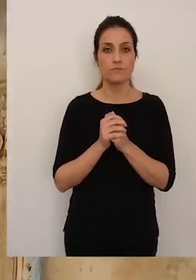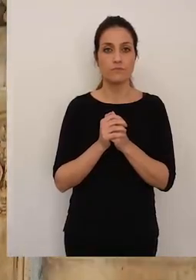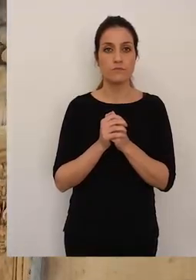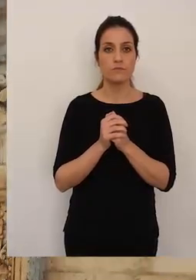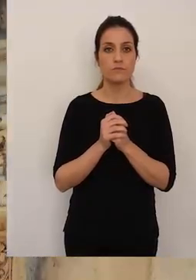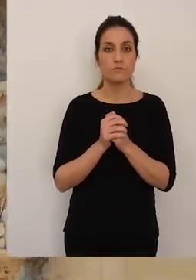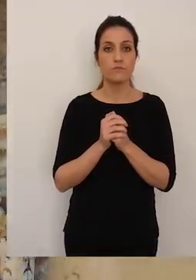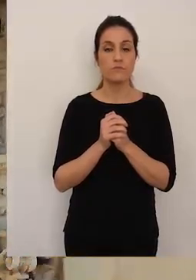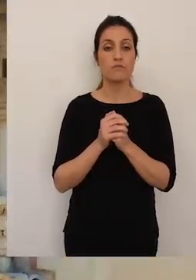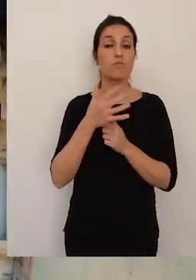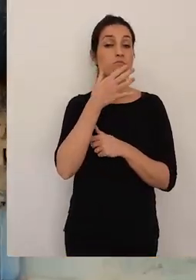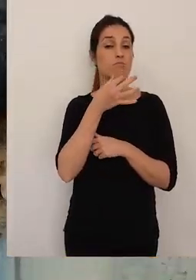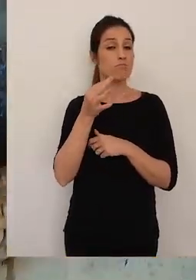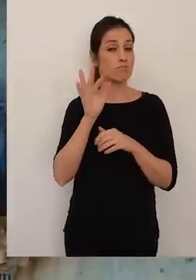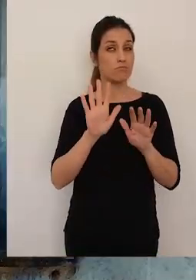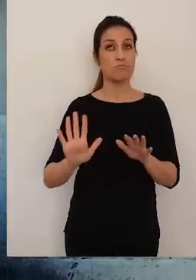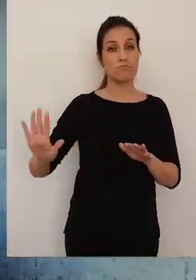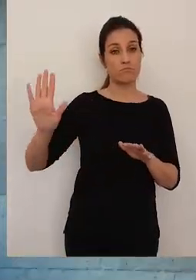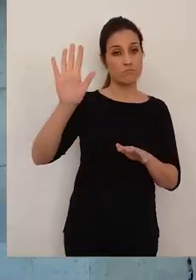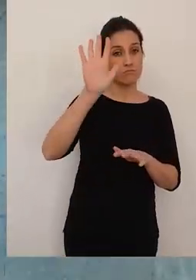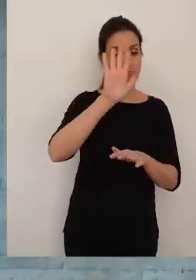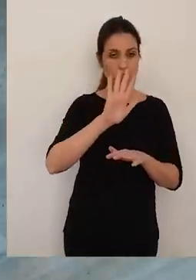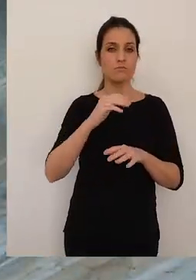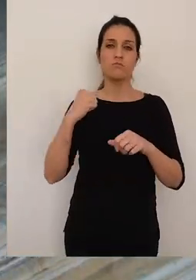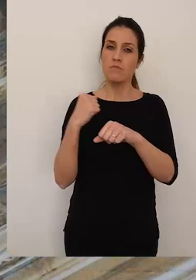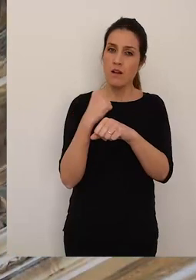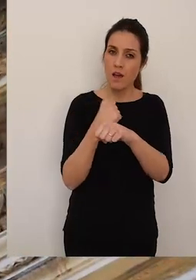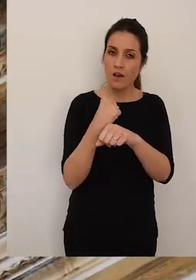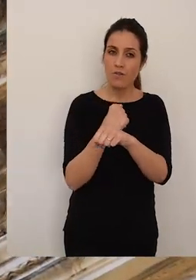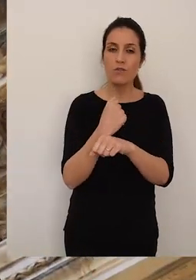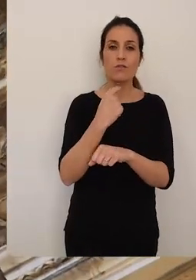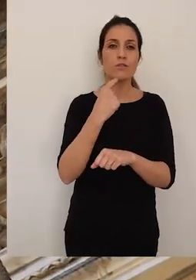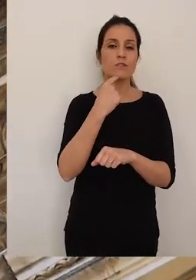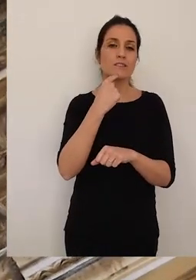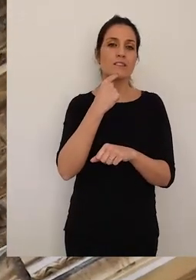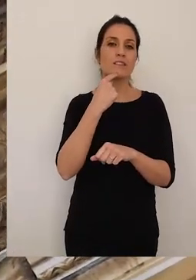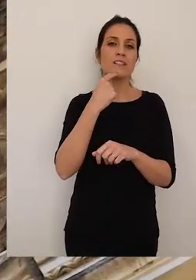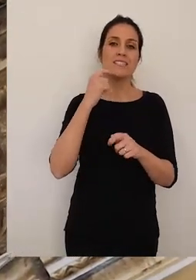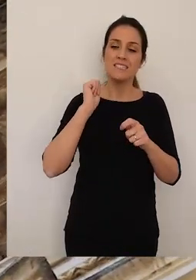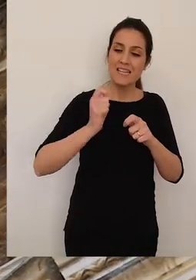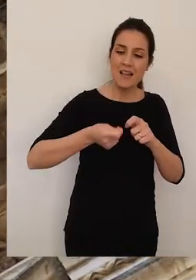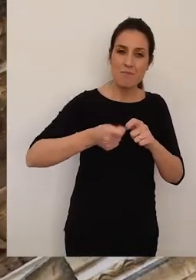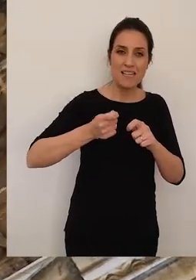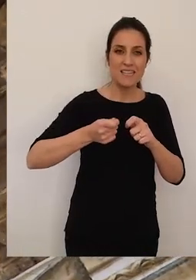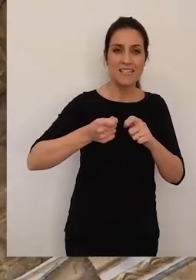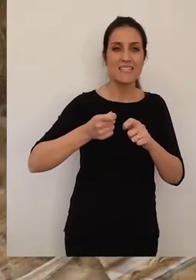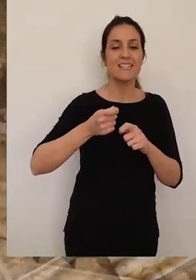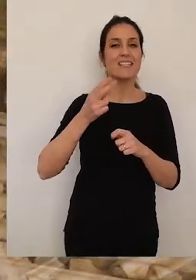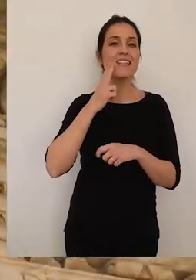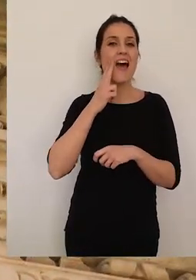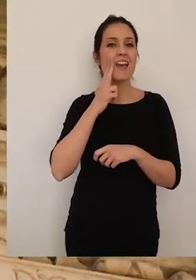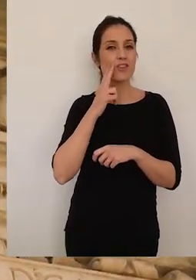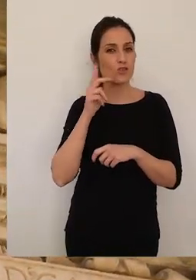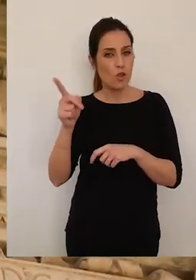La sua barocca bellezza è testimonianza della grande perizia di maestri neretini, valenti scalpellini locali dediti alla lavorazione